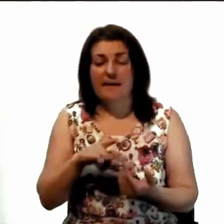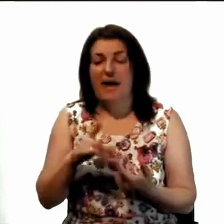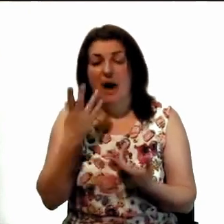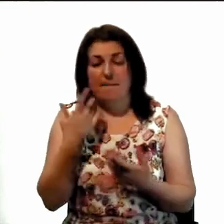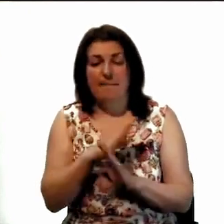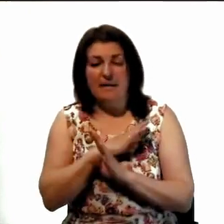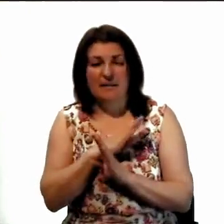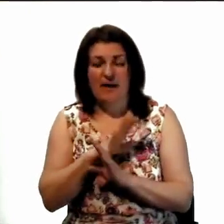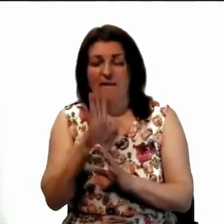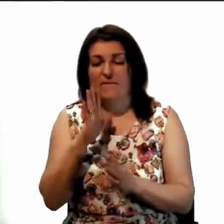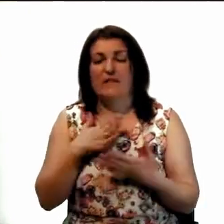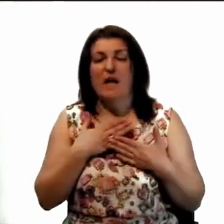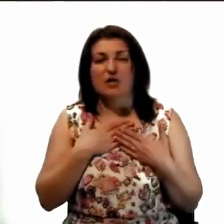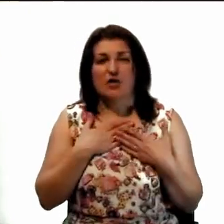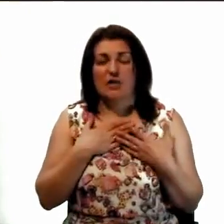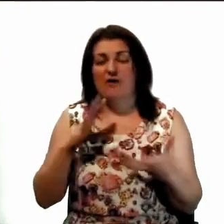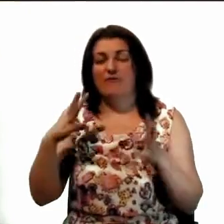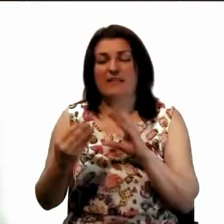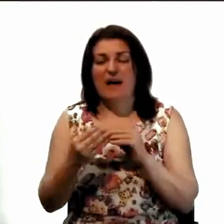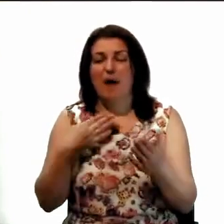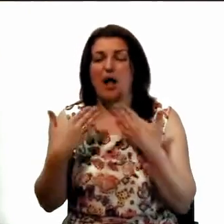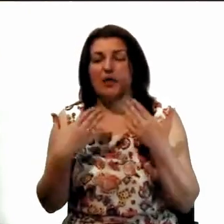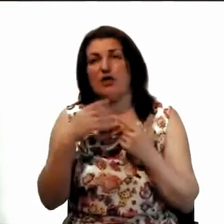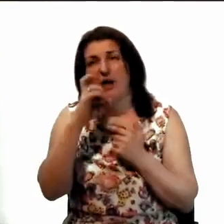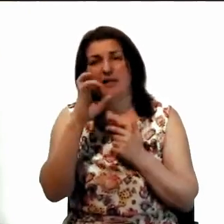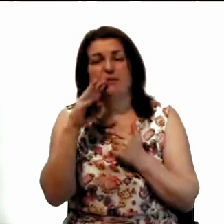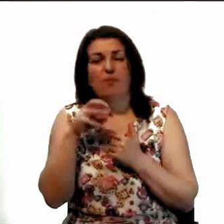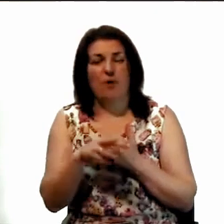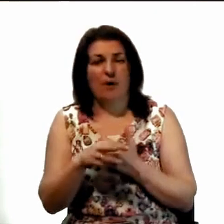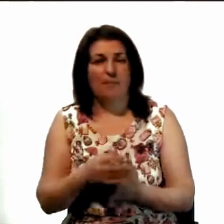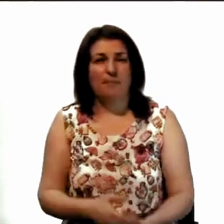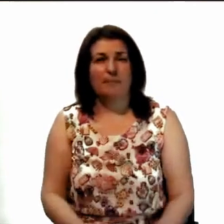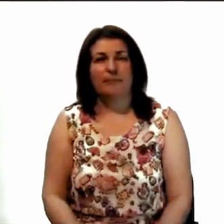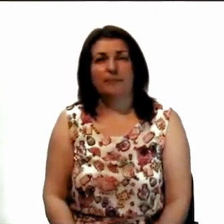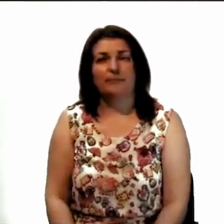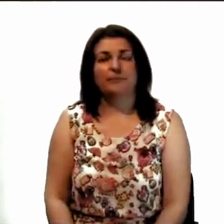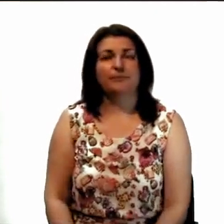мертвы в наших взаимоотношениях с Богом.